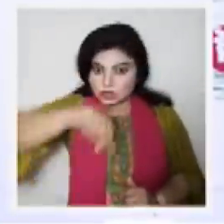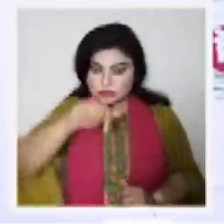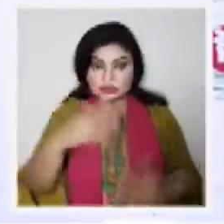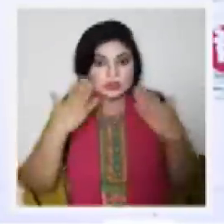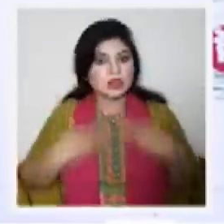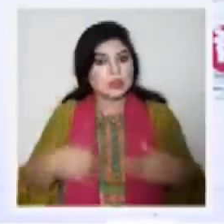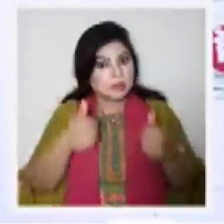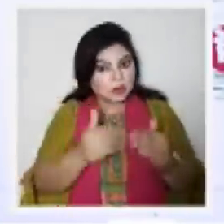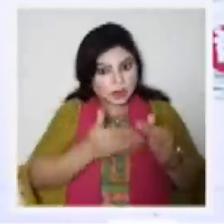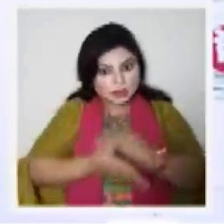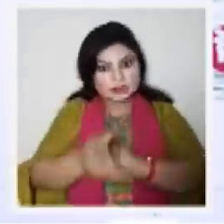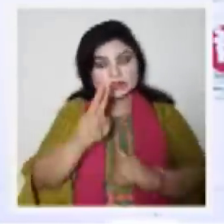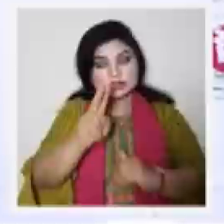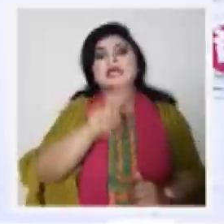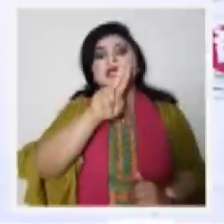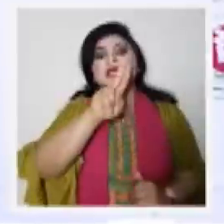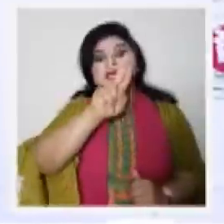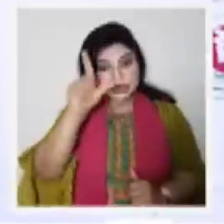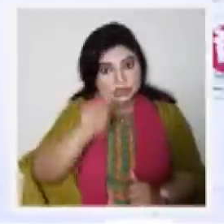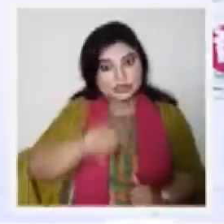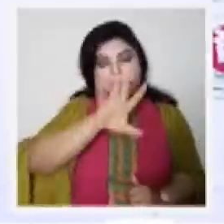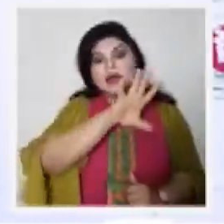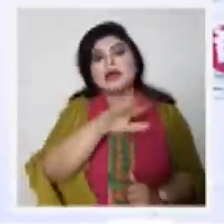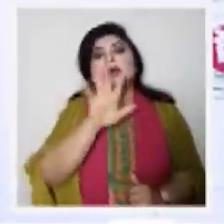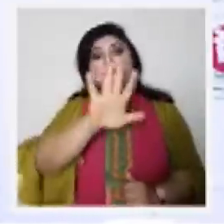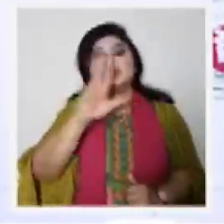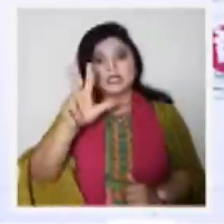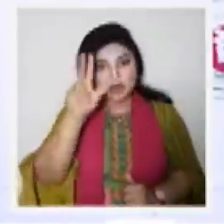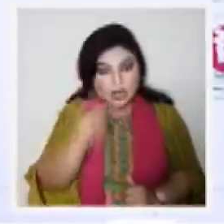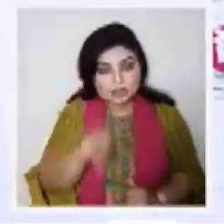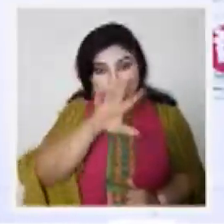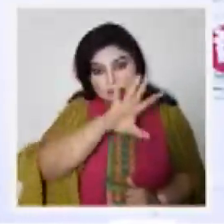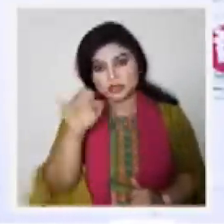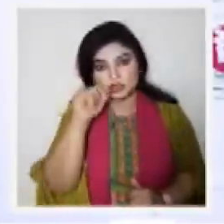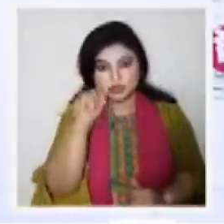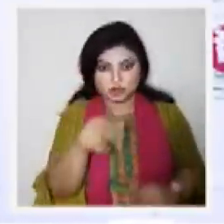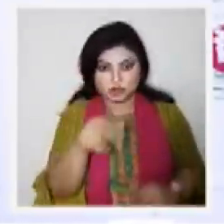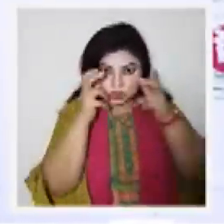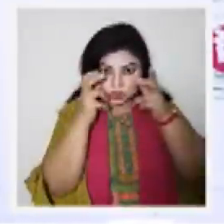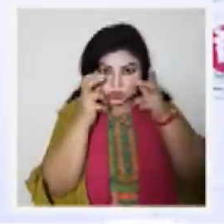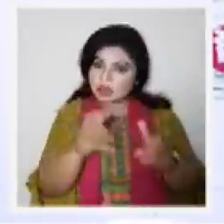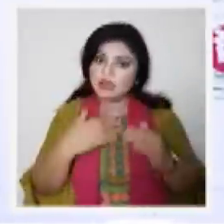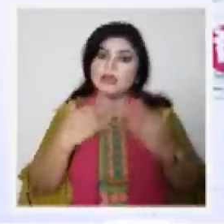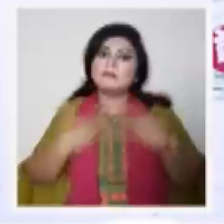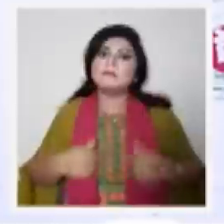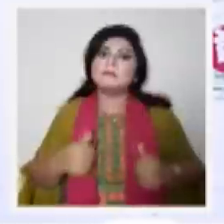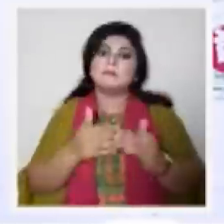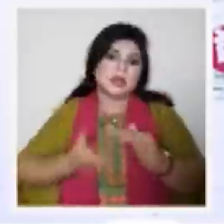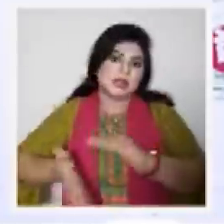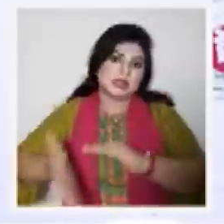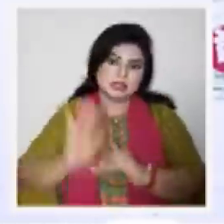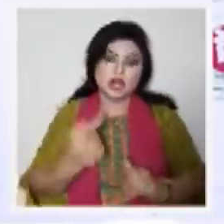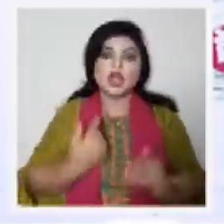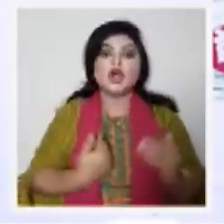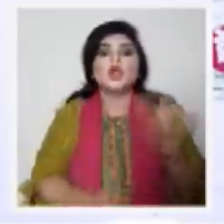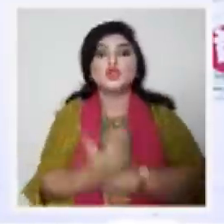আইসোলেশনে গেছেন 46,559 জন এবং এ পর্যন্ত আইসোলেশন থেকে ছাড় পেয়েছেন 27,357 জন। বর্তমান আইসোলেশনে